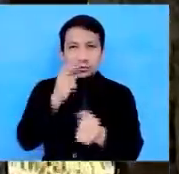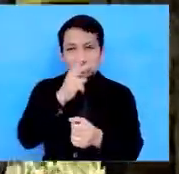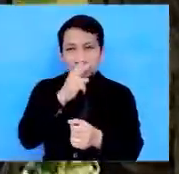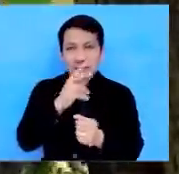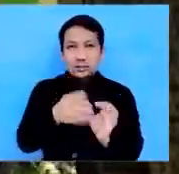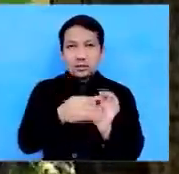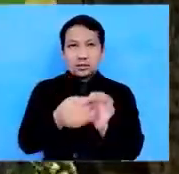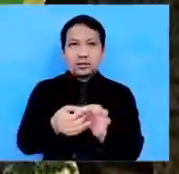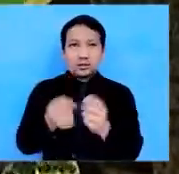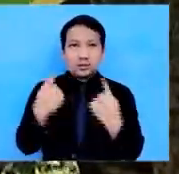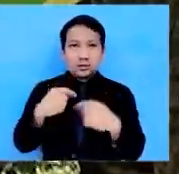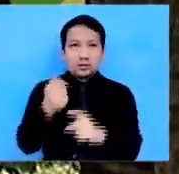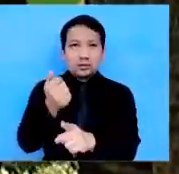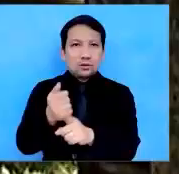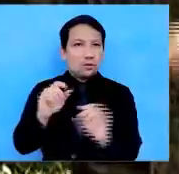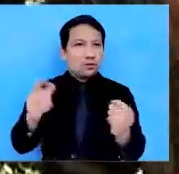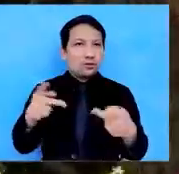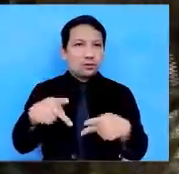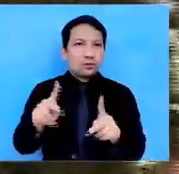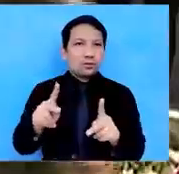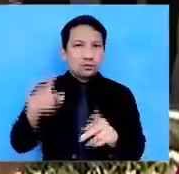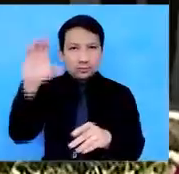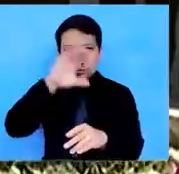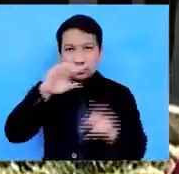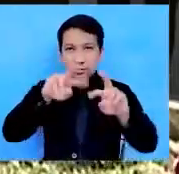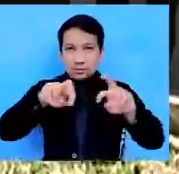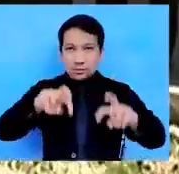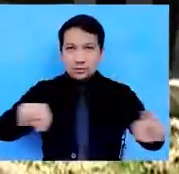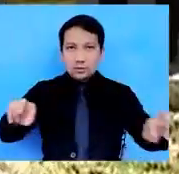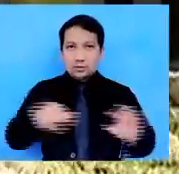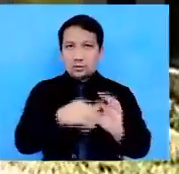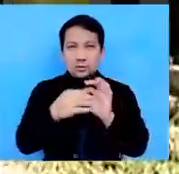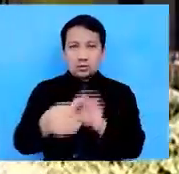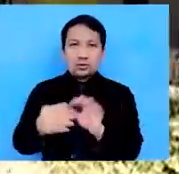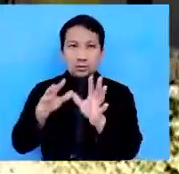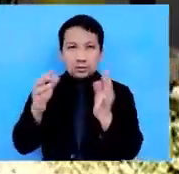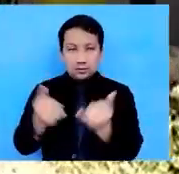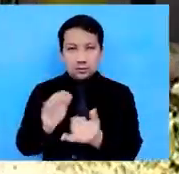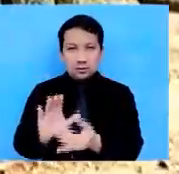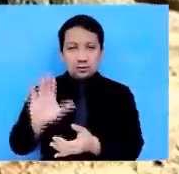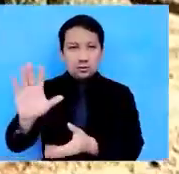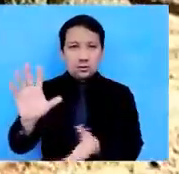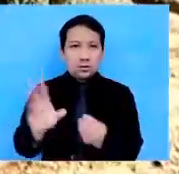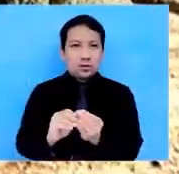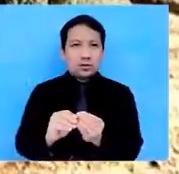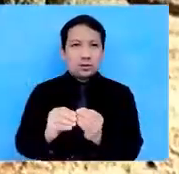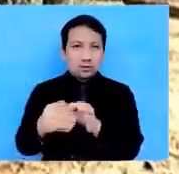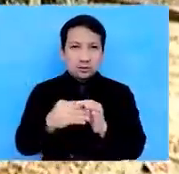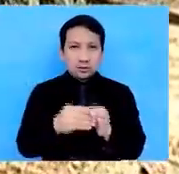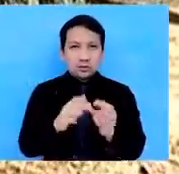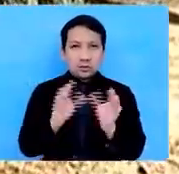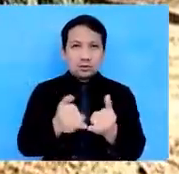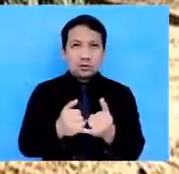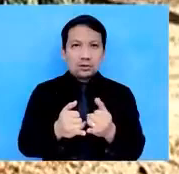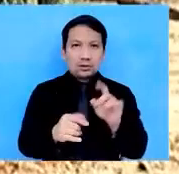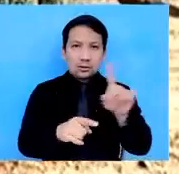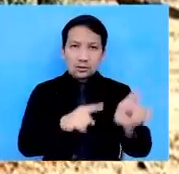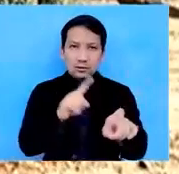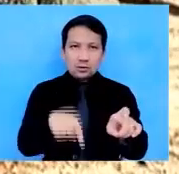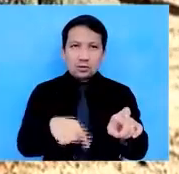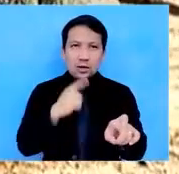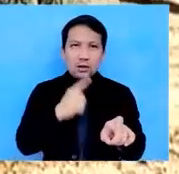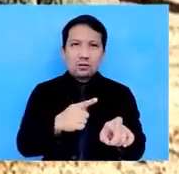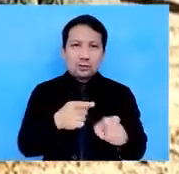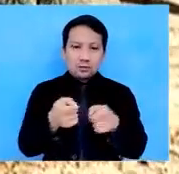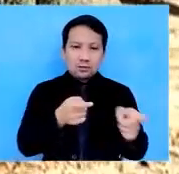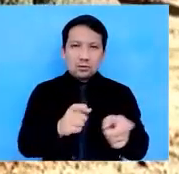tinangkaro pasukin ng mga pulis kahit wala silang search warrant. Incorporators ng sugar mill ang mga Teves. Kaya inireklamo nila ang anilang panggigipit